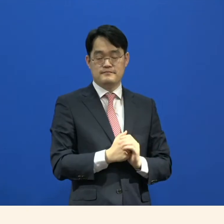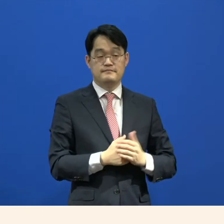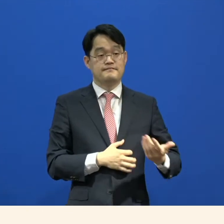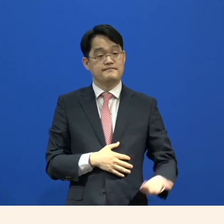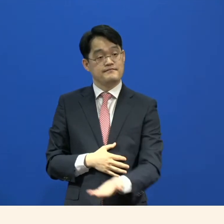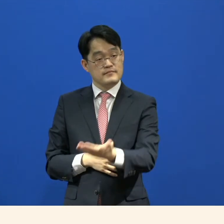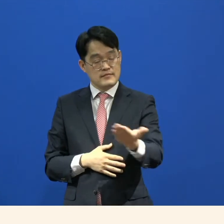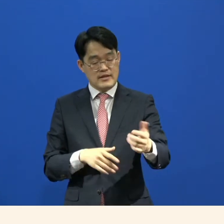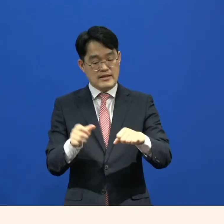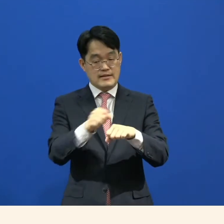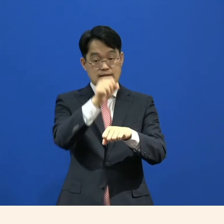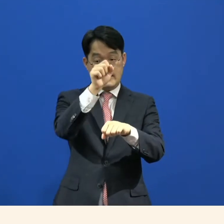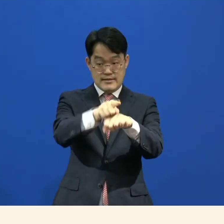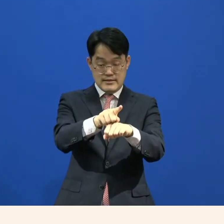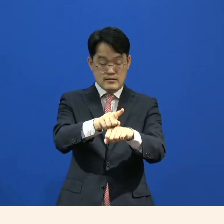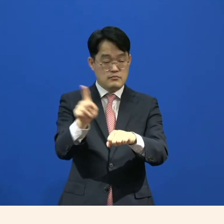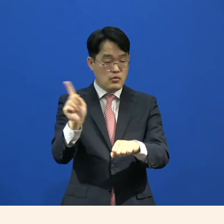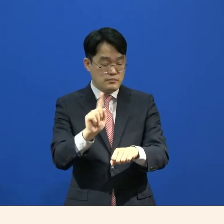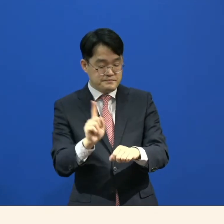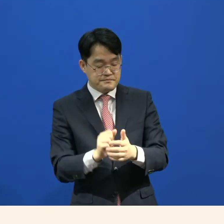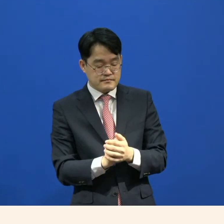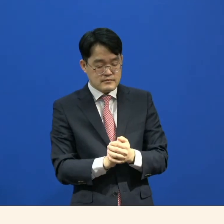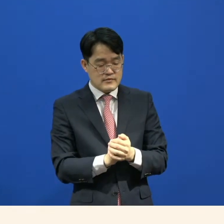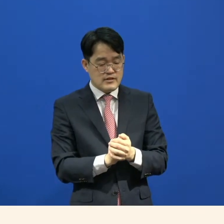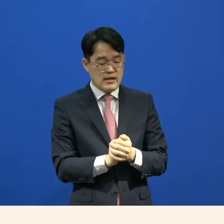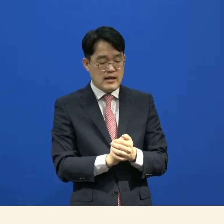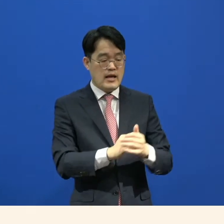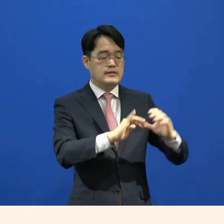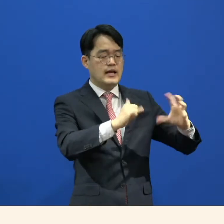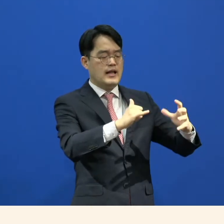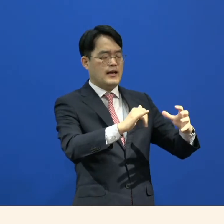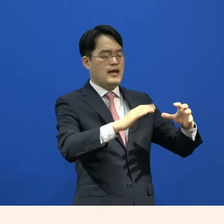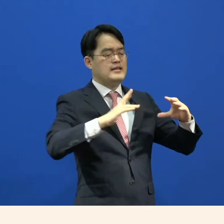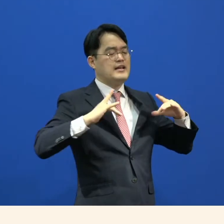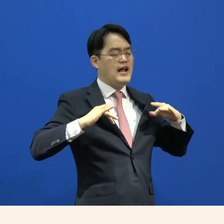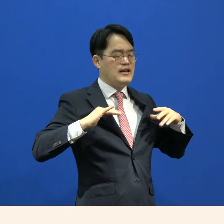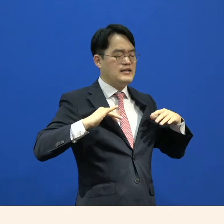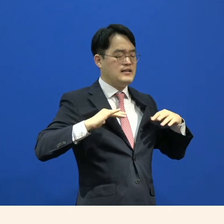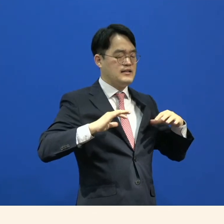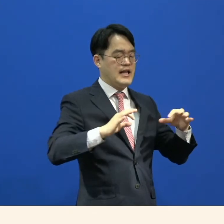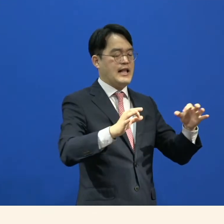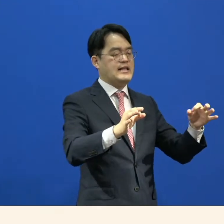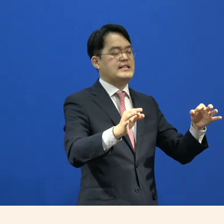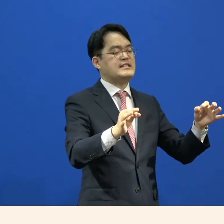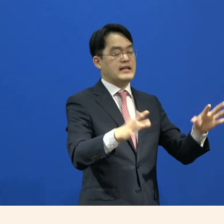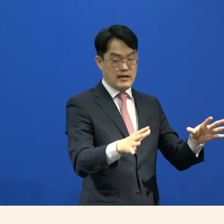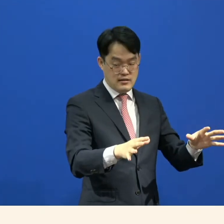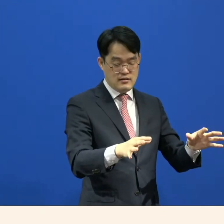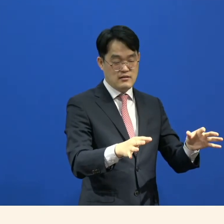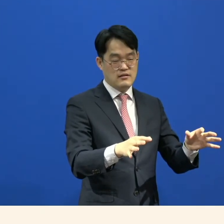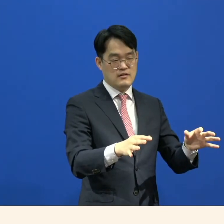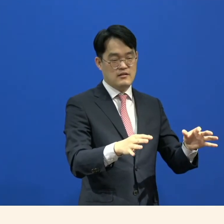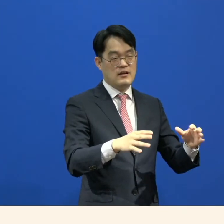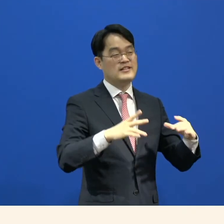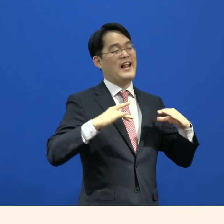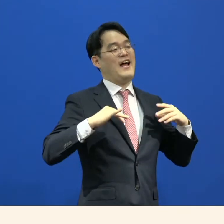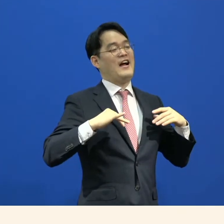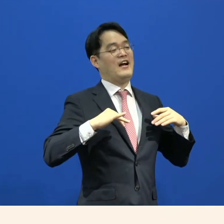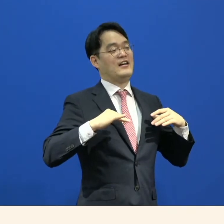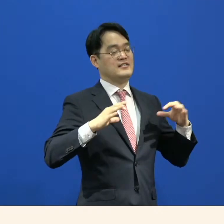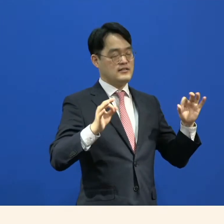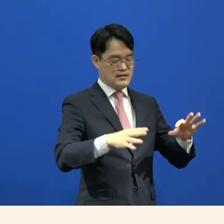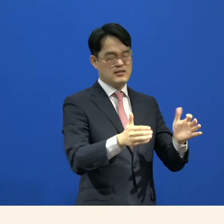여러분, 특징이 있습니다. 세상의 자랑들은 잠깐입니다. 잠깐입니다. 자랑거리 잠깐입니다.